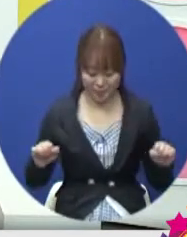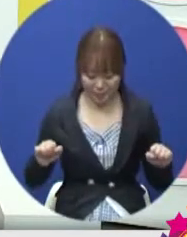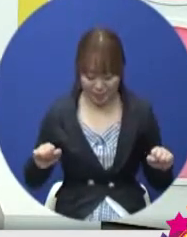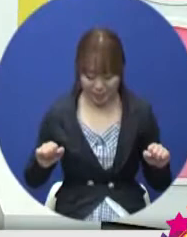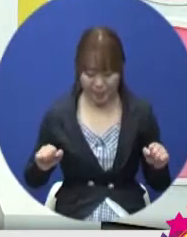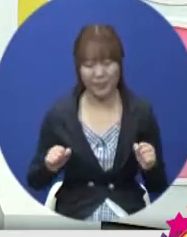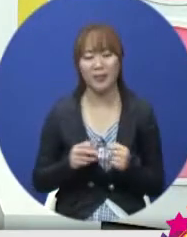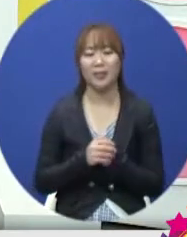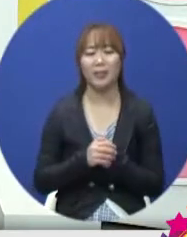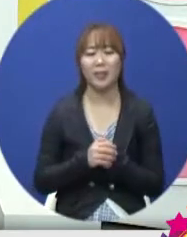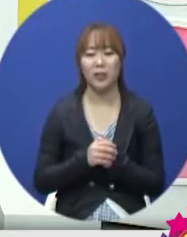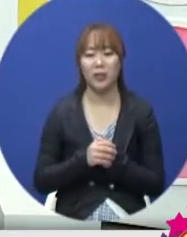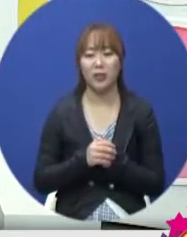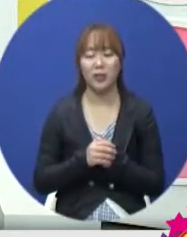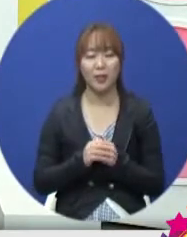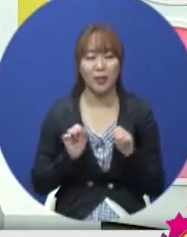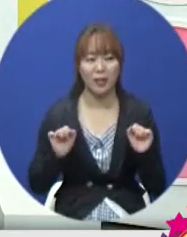안녕하세요.